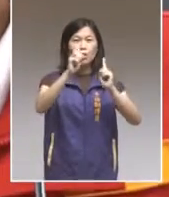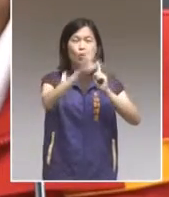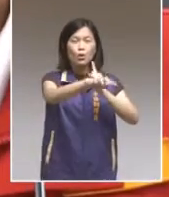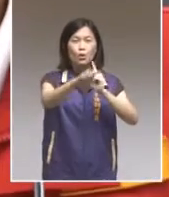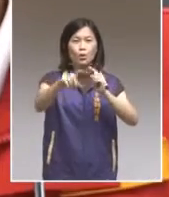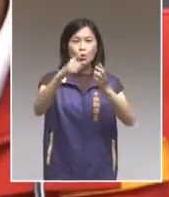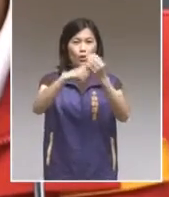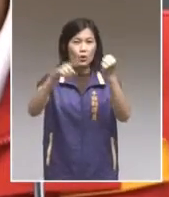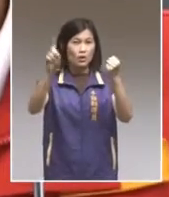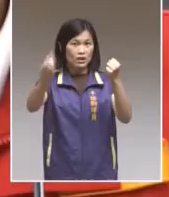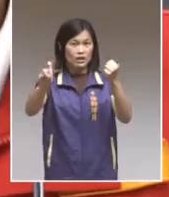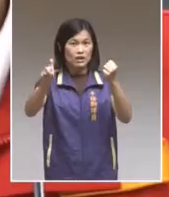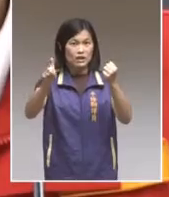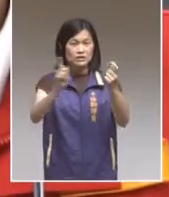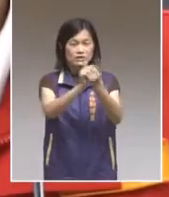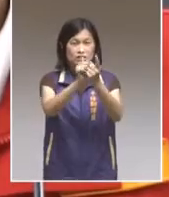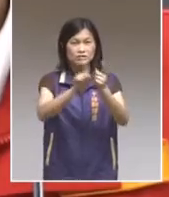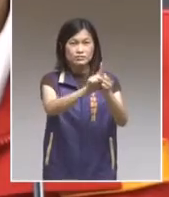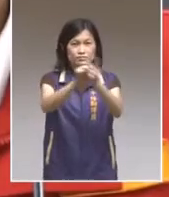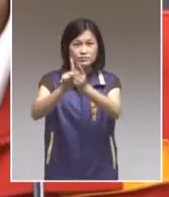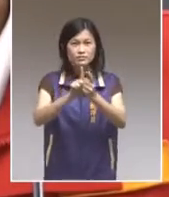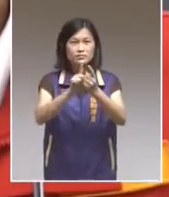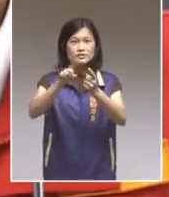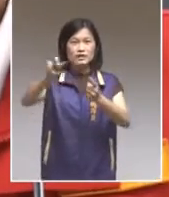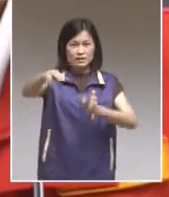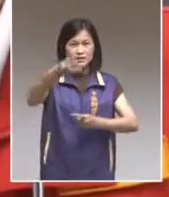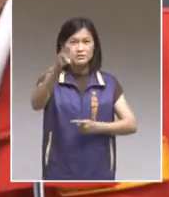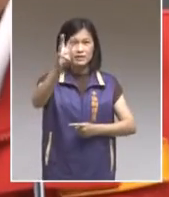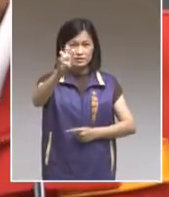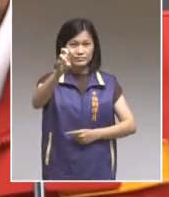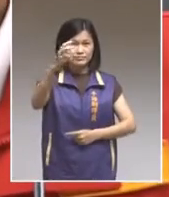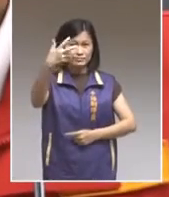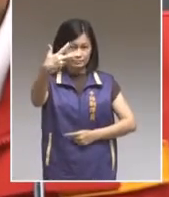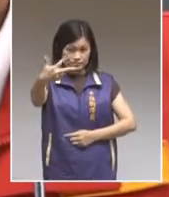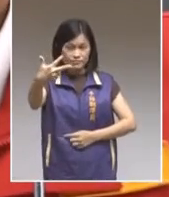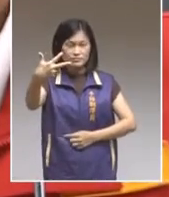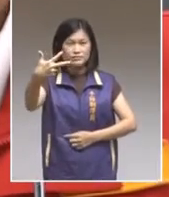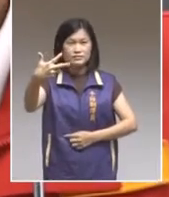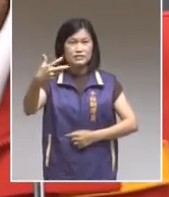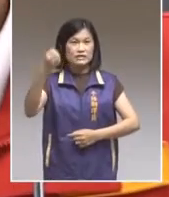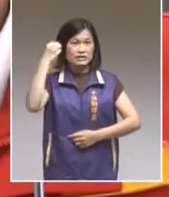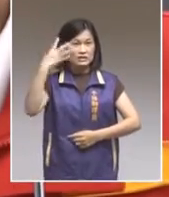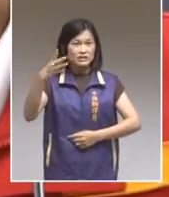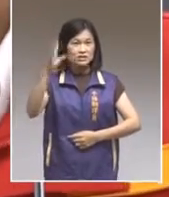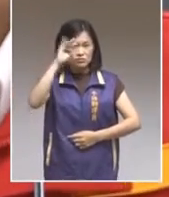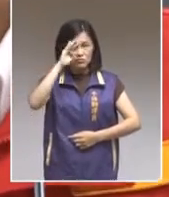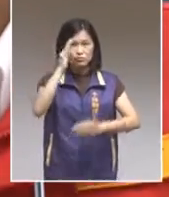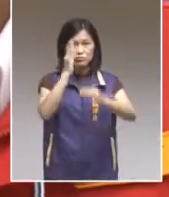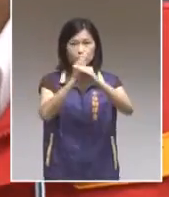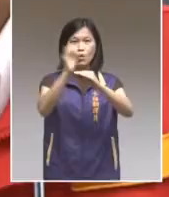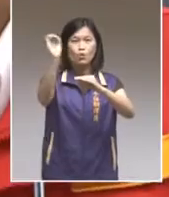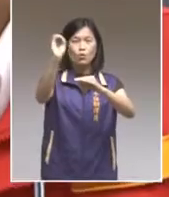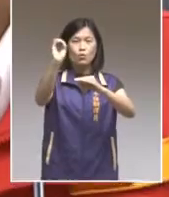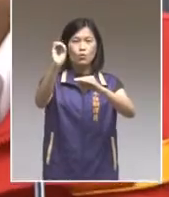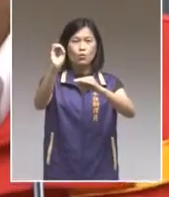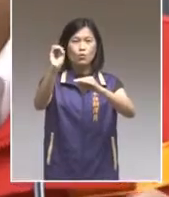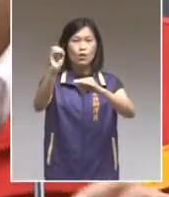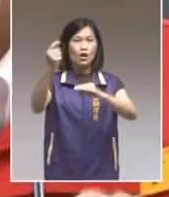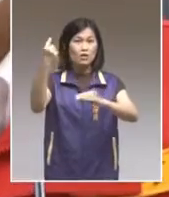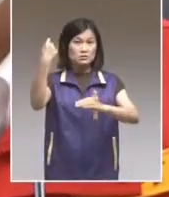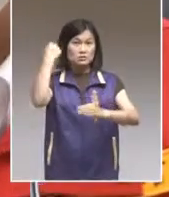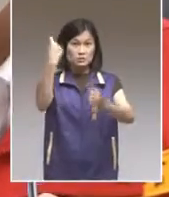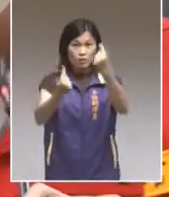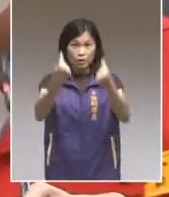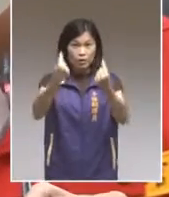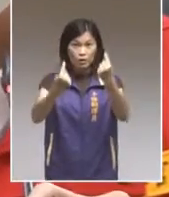所10例，密切接触者337例，新案在医疗中是0。好，那我们跟昨天